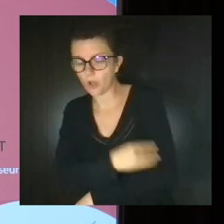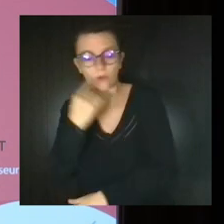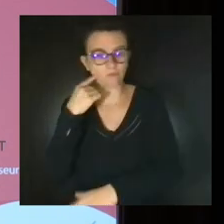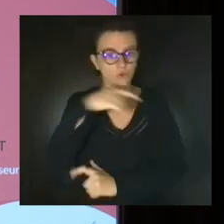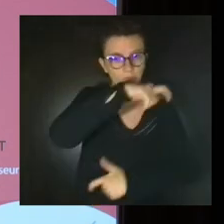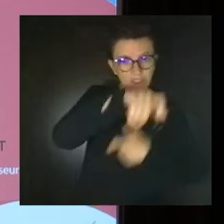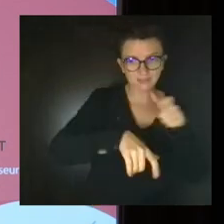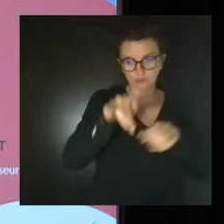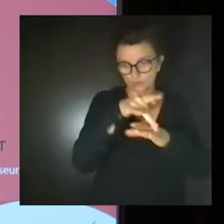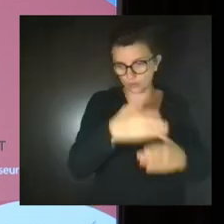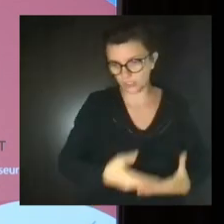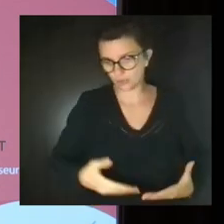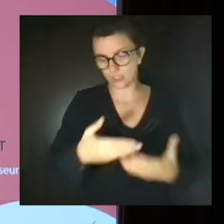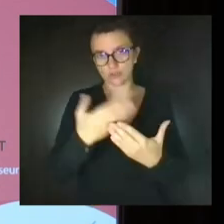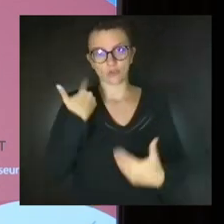de handicap,